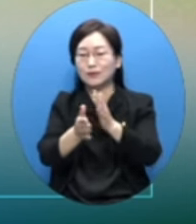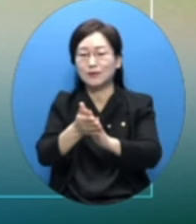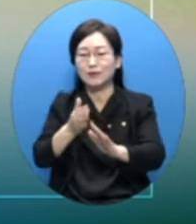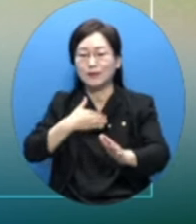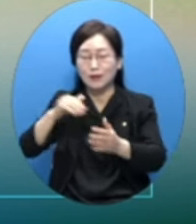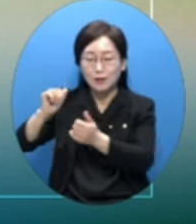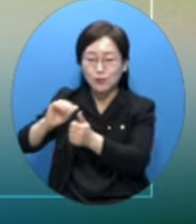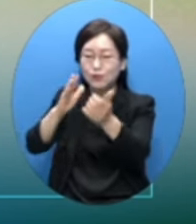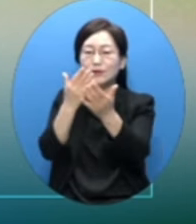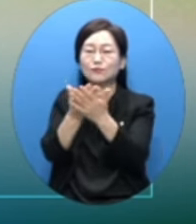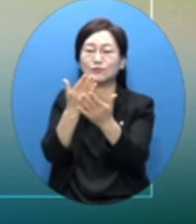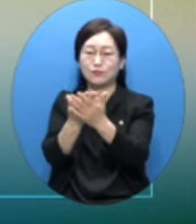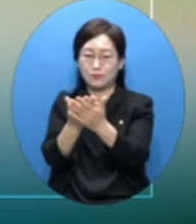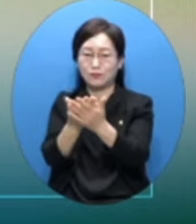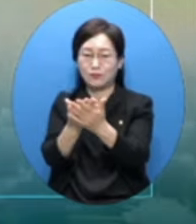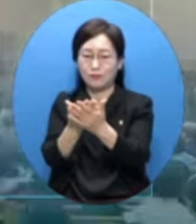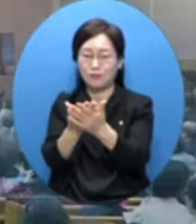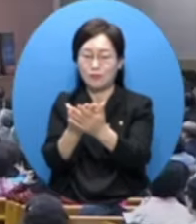나를 보내주오.